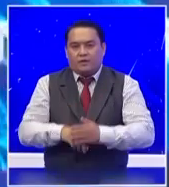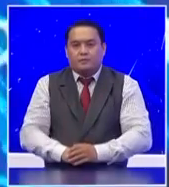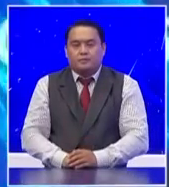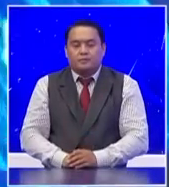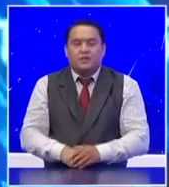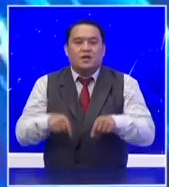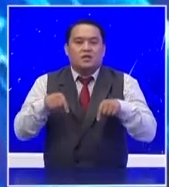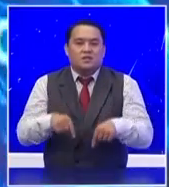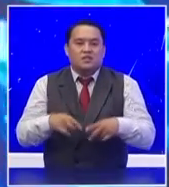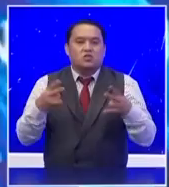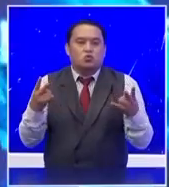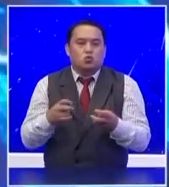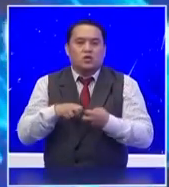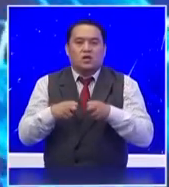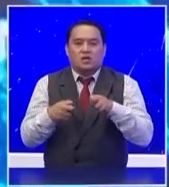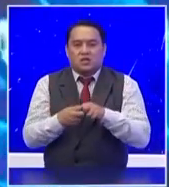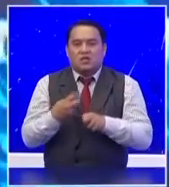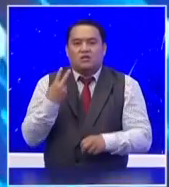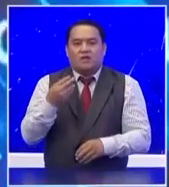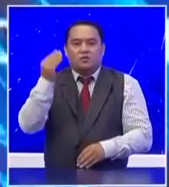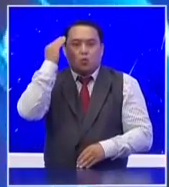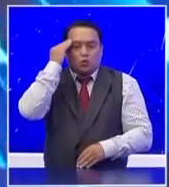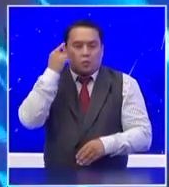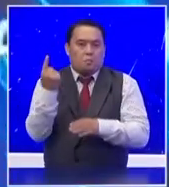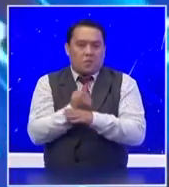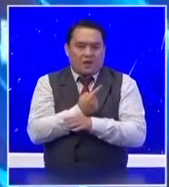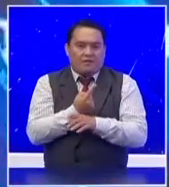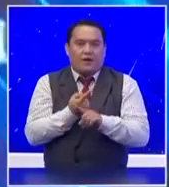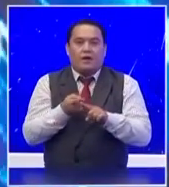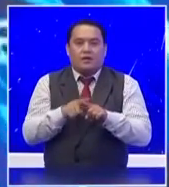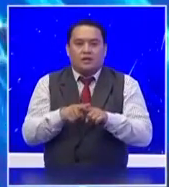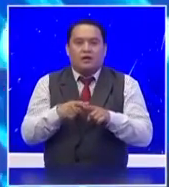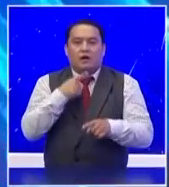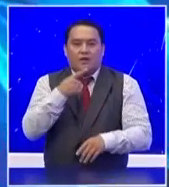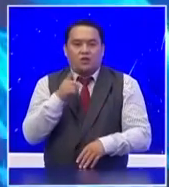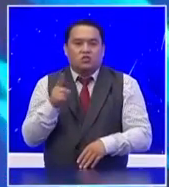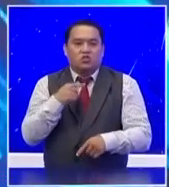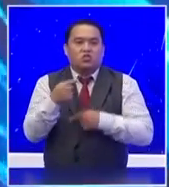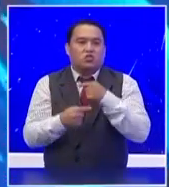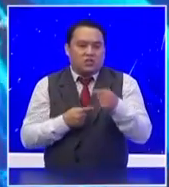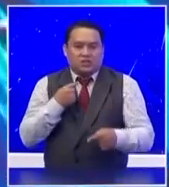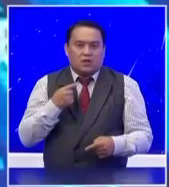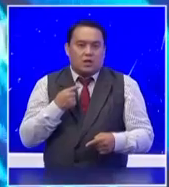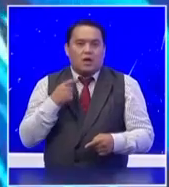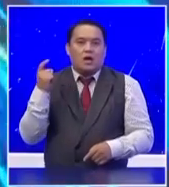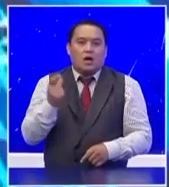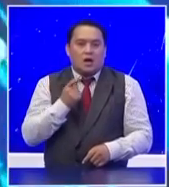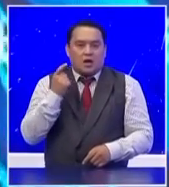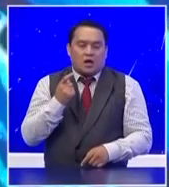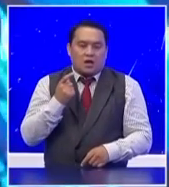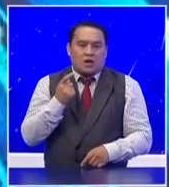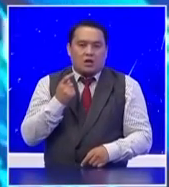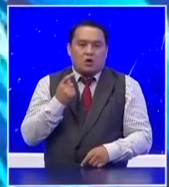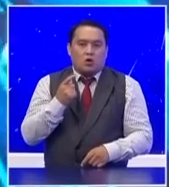Здесь необходимо решать все-таки проблему двумя способами. Первый это, как мы уже говорили, через экологическое образование